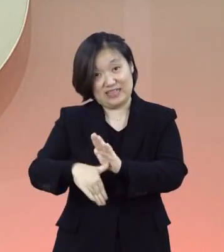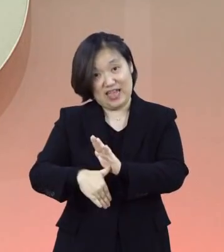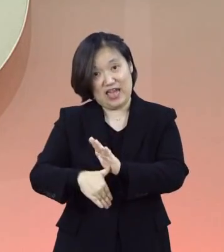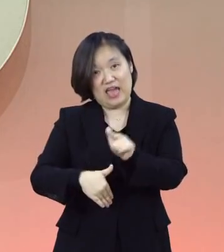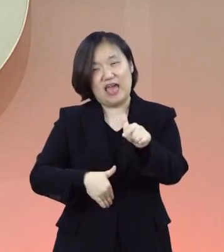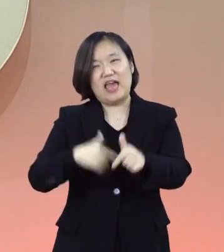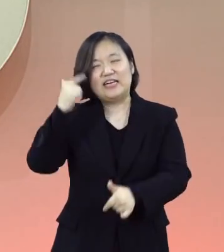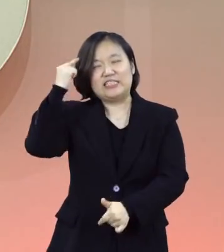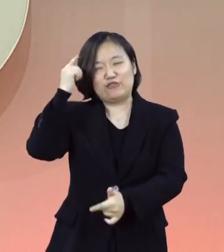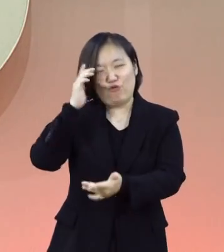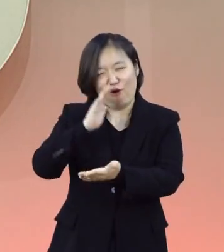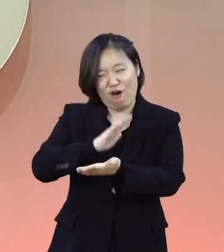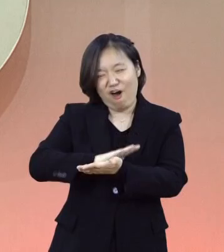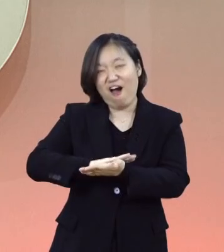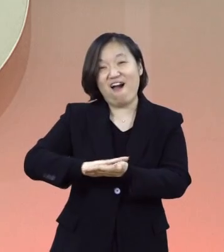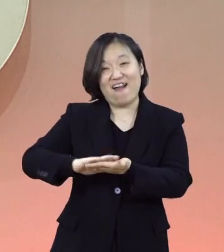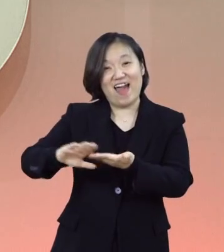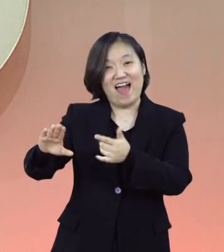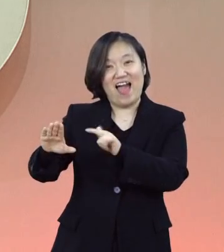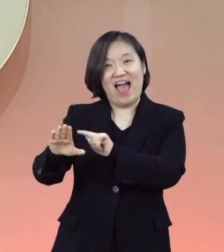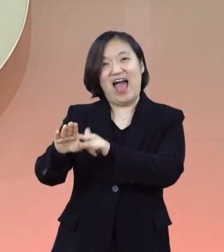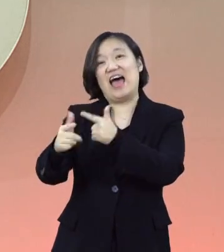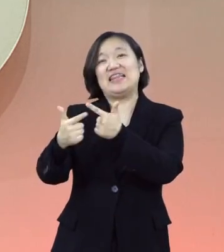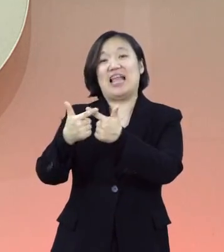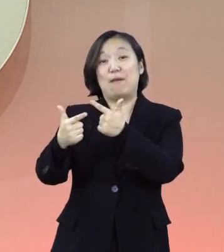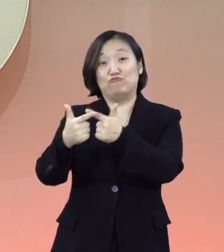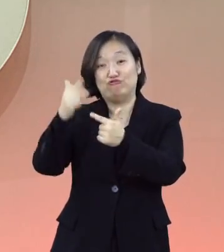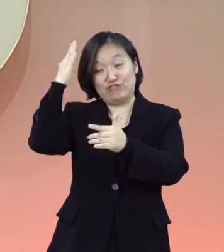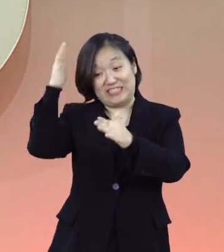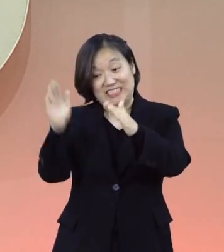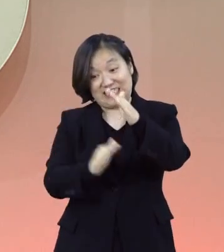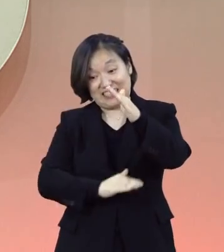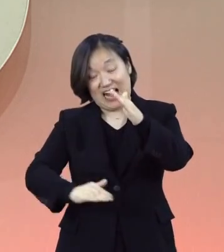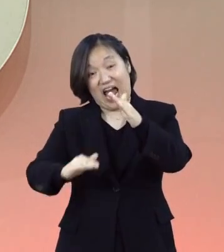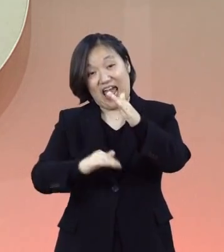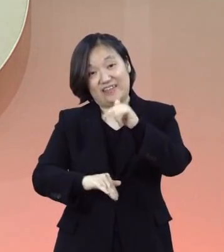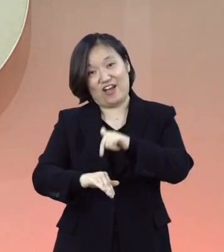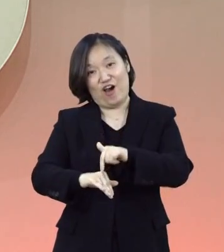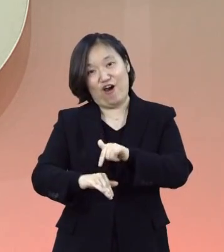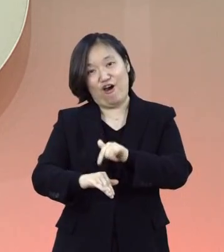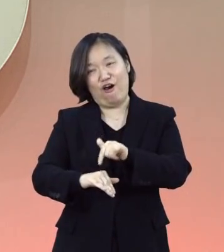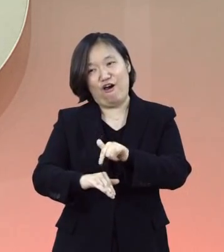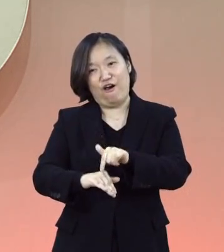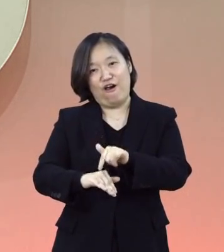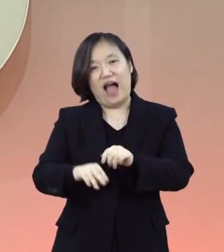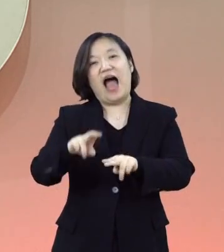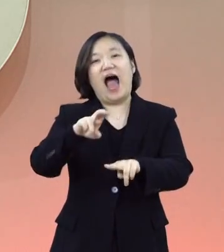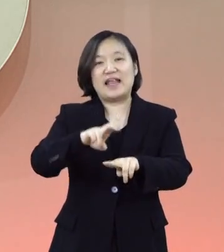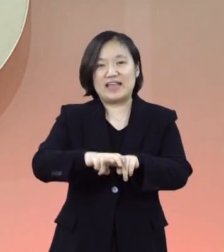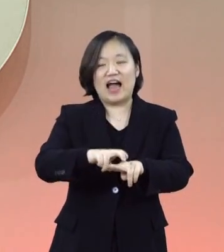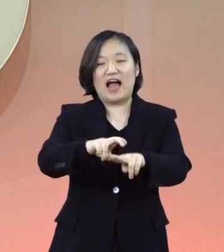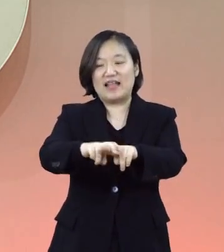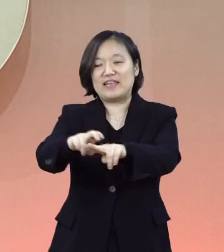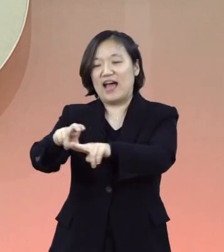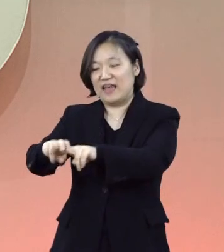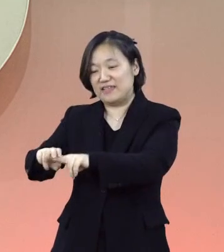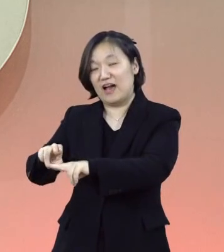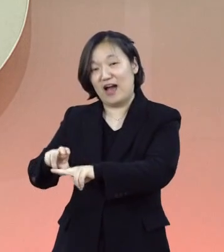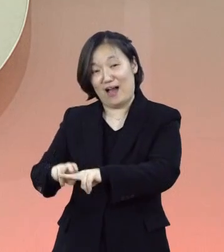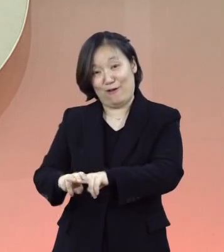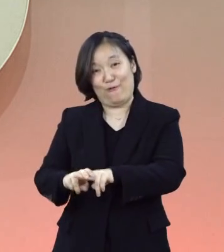시원한 나물 그늘 아래 숲속에서 앉아서 편안하게 비구스님들과